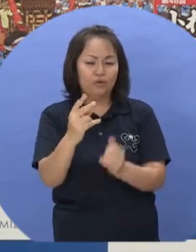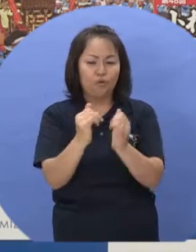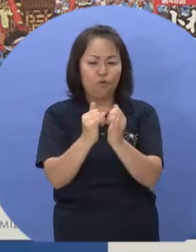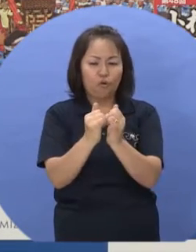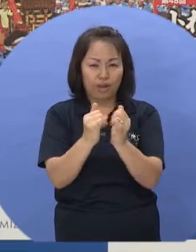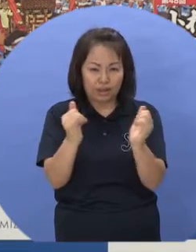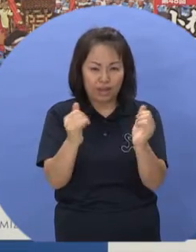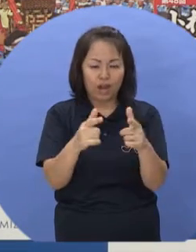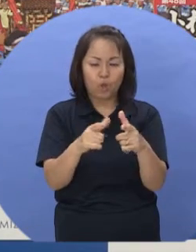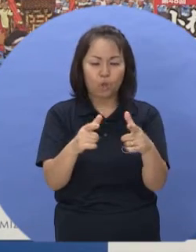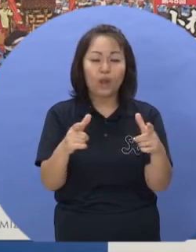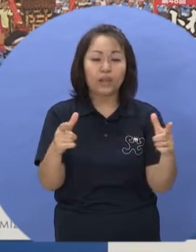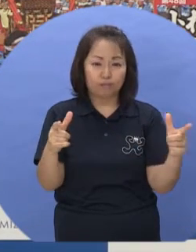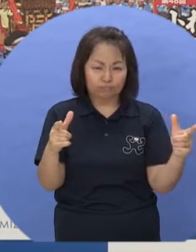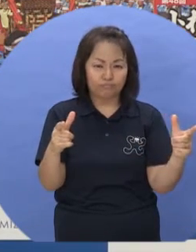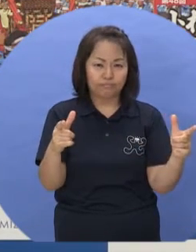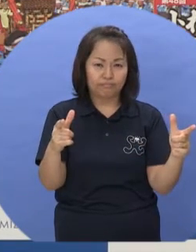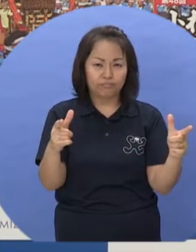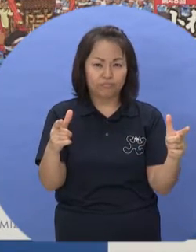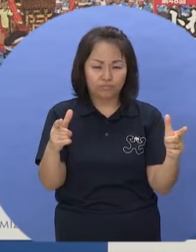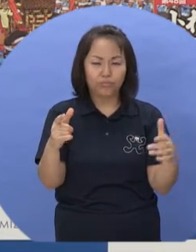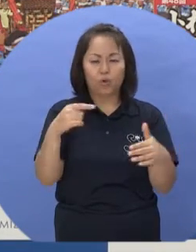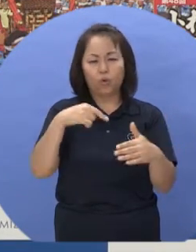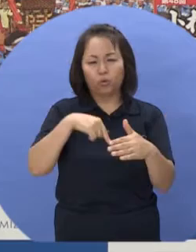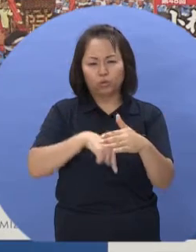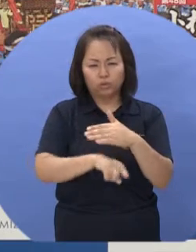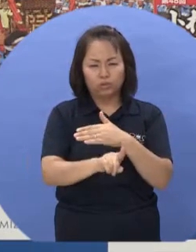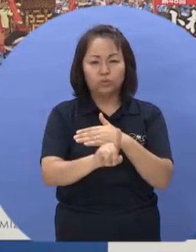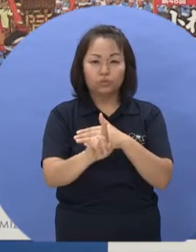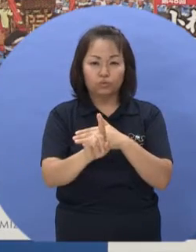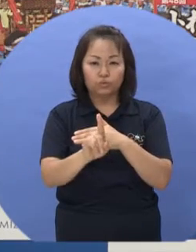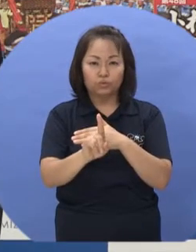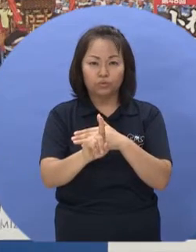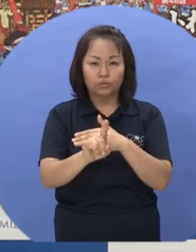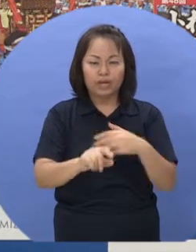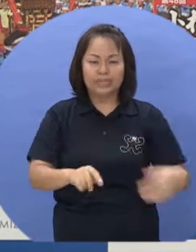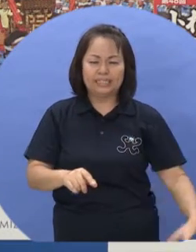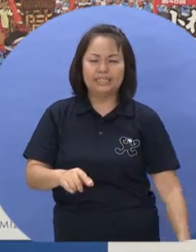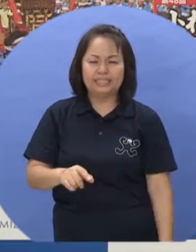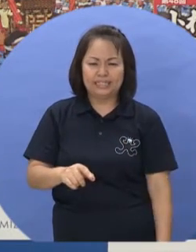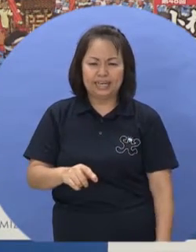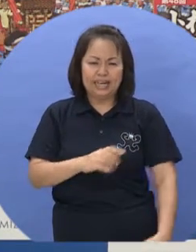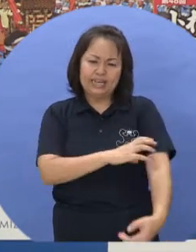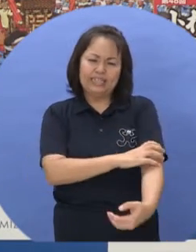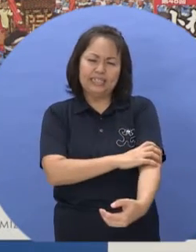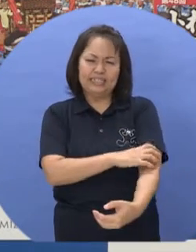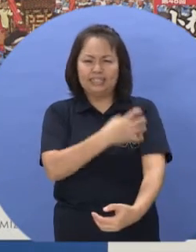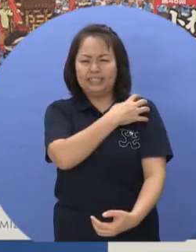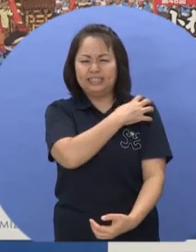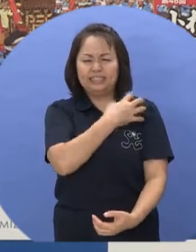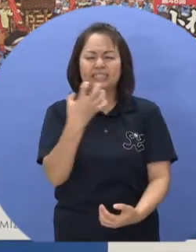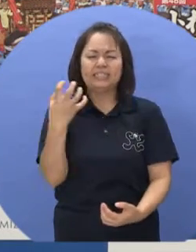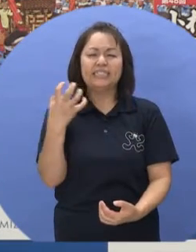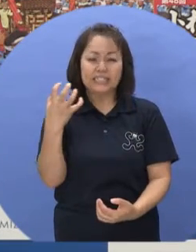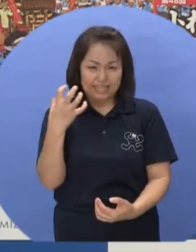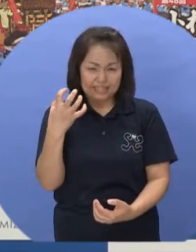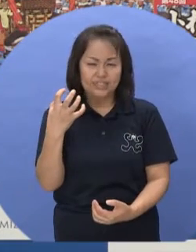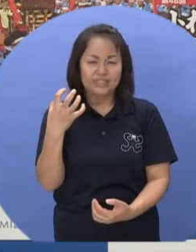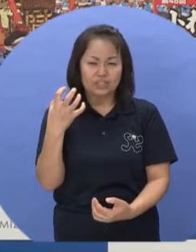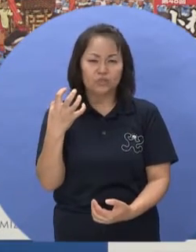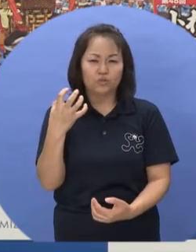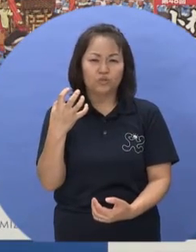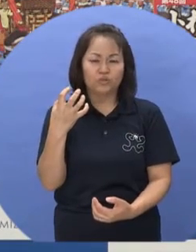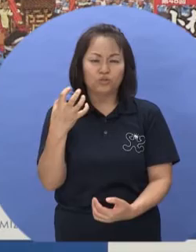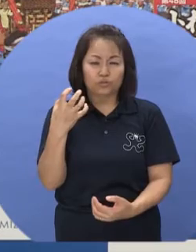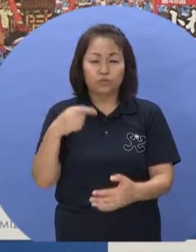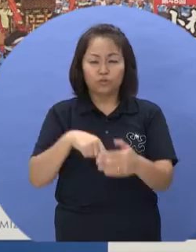ということであります。その主な内容といたしましては、要因としてはやはり関節疾患などが挙げられるということであ